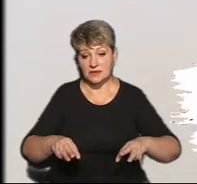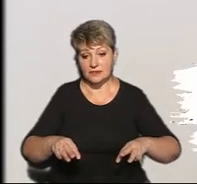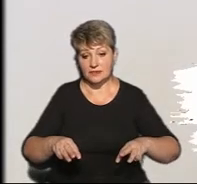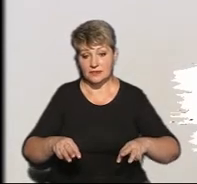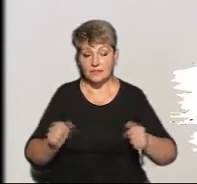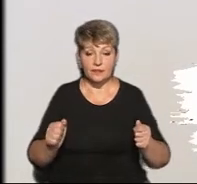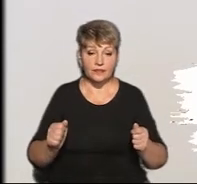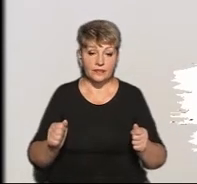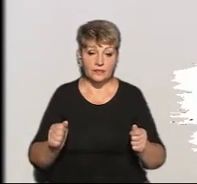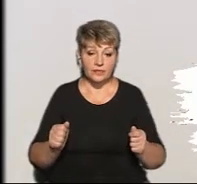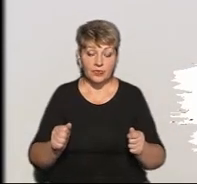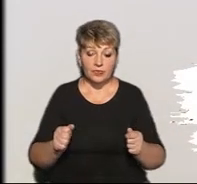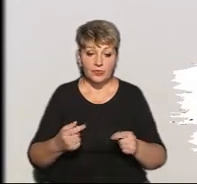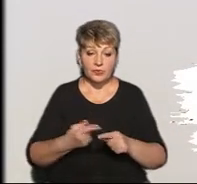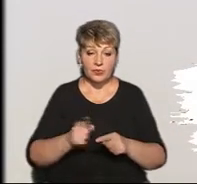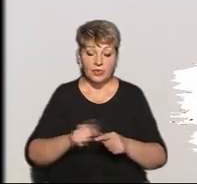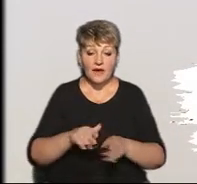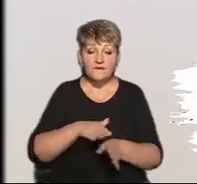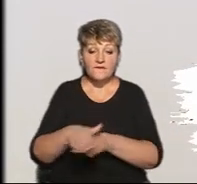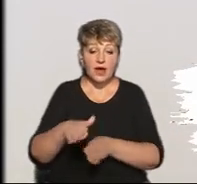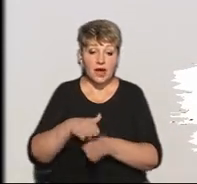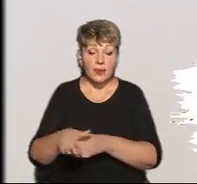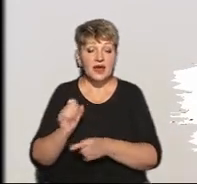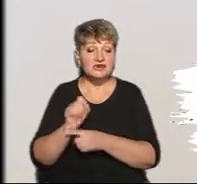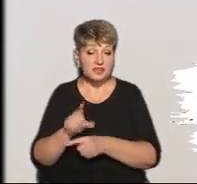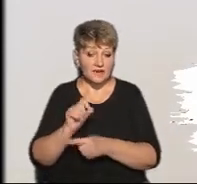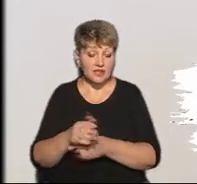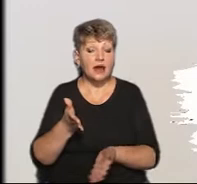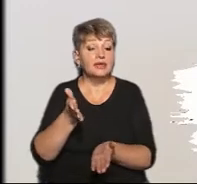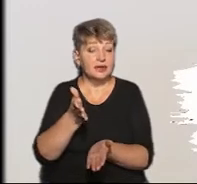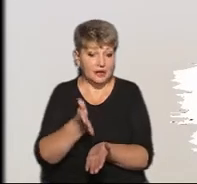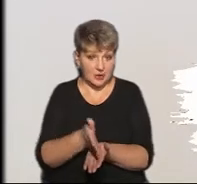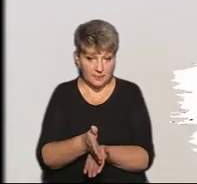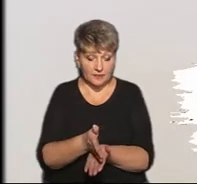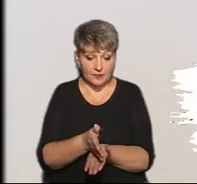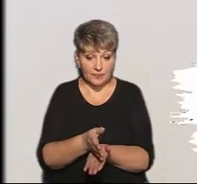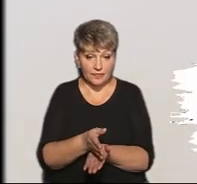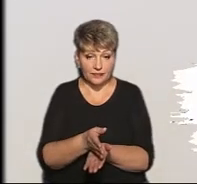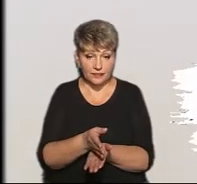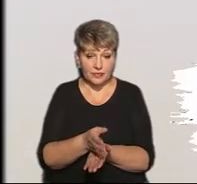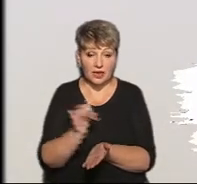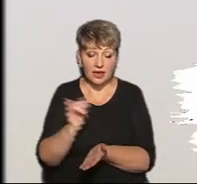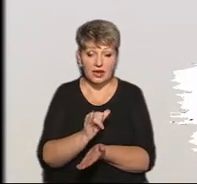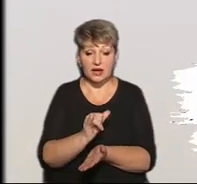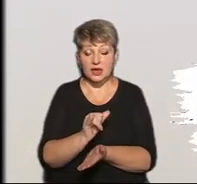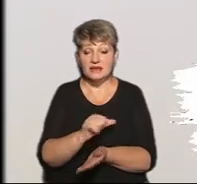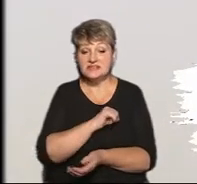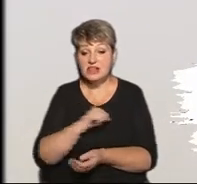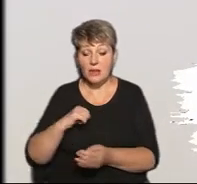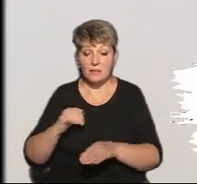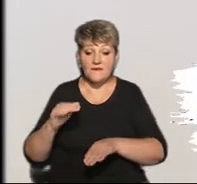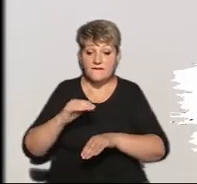Тобто алгоритм виконання цього завдання, він є. І, власне, сам